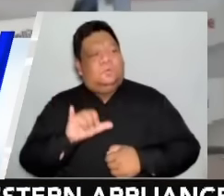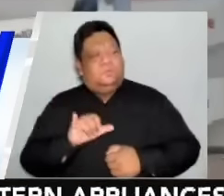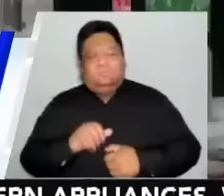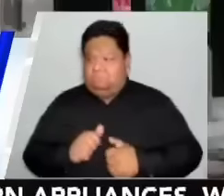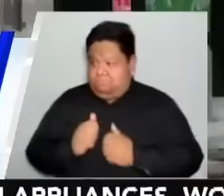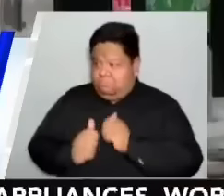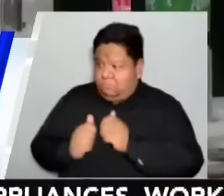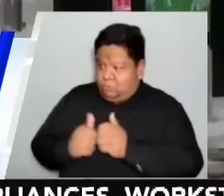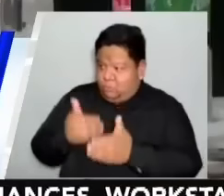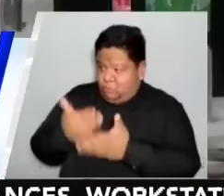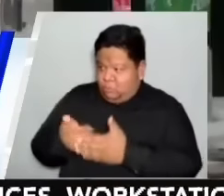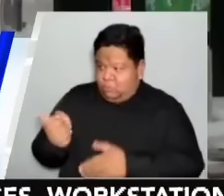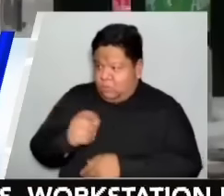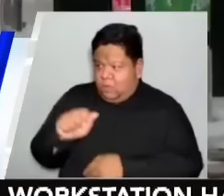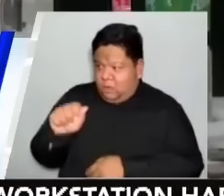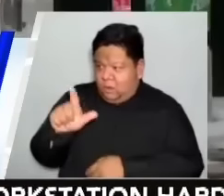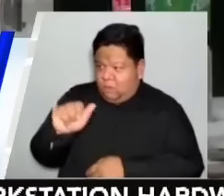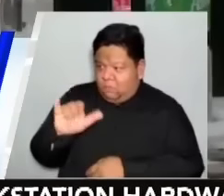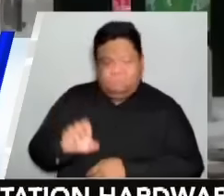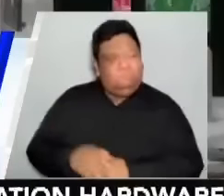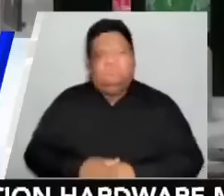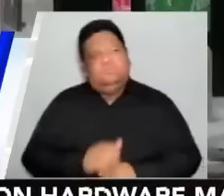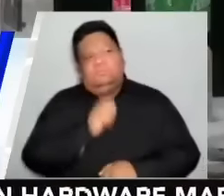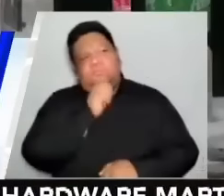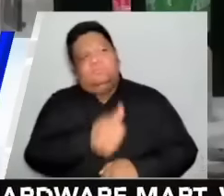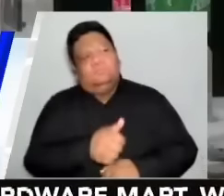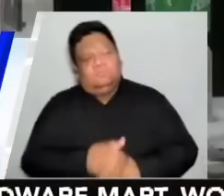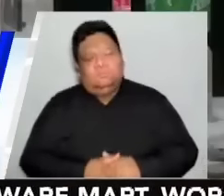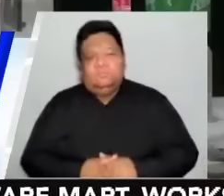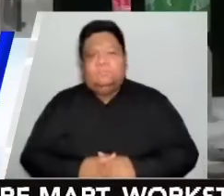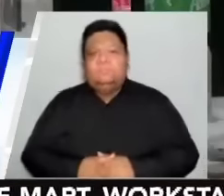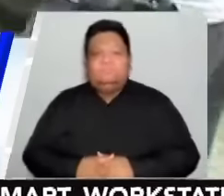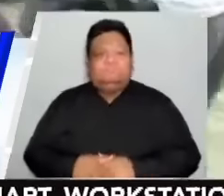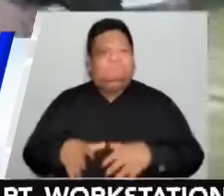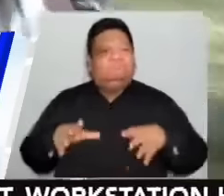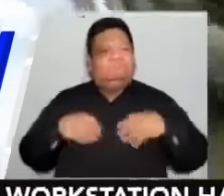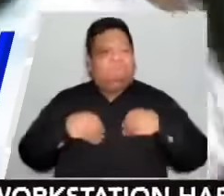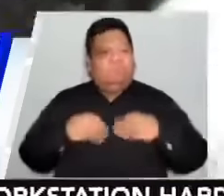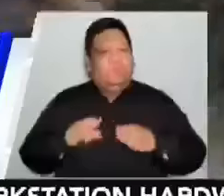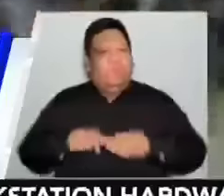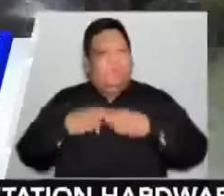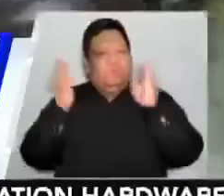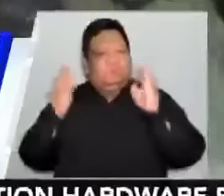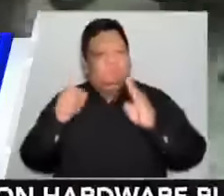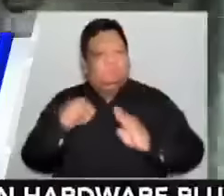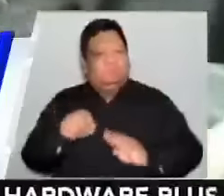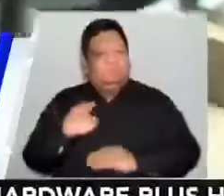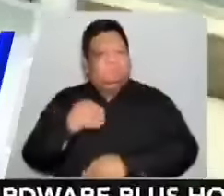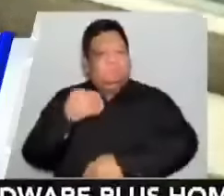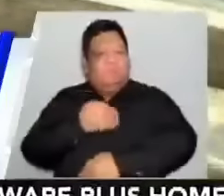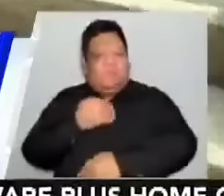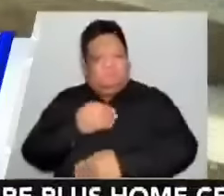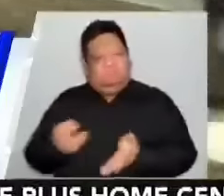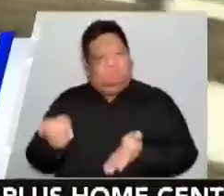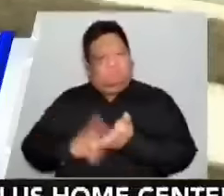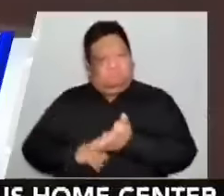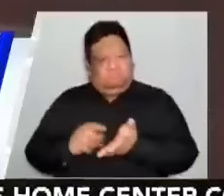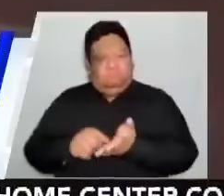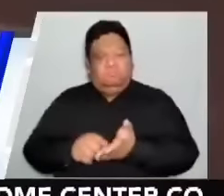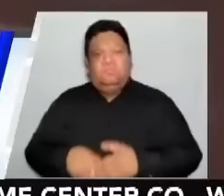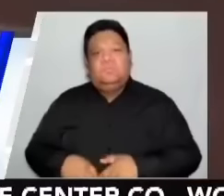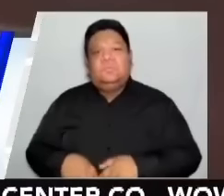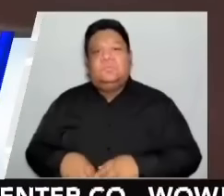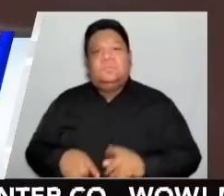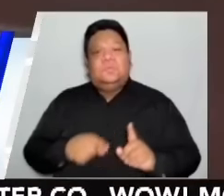po pumayag si Ong na pumirma ng waver para mabusisi ang kanyang bank accounts ang kasamang nahuli sa Indonesia ni Cassandra na si shil go